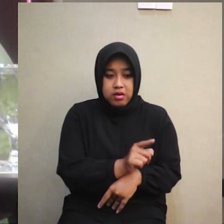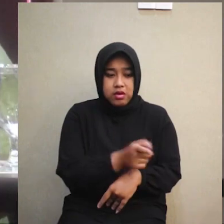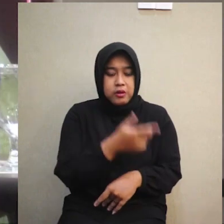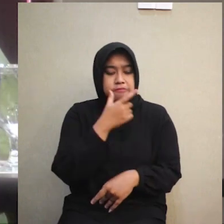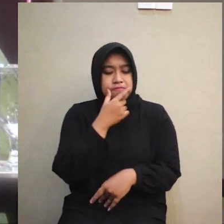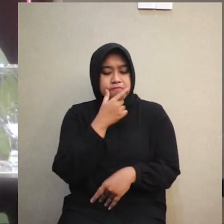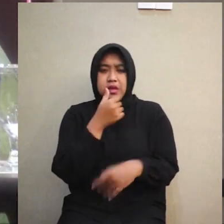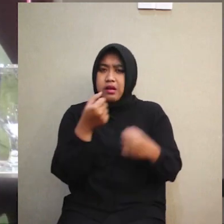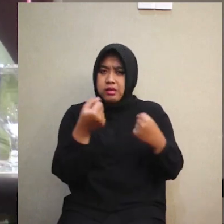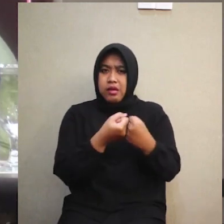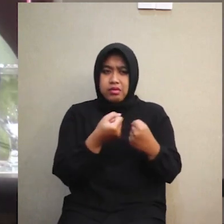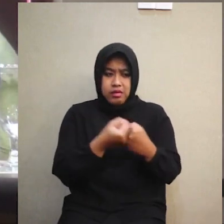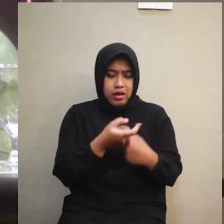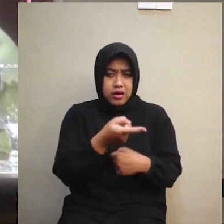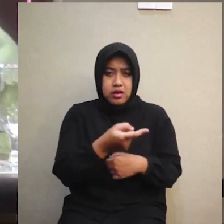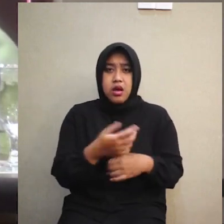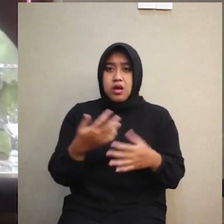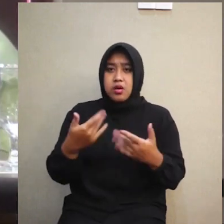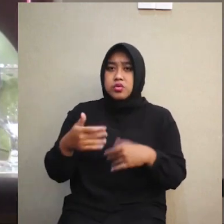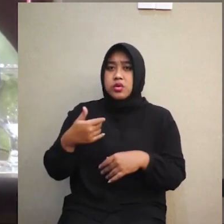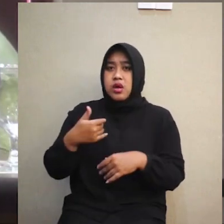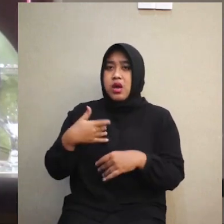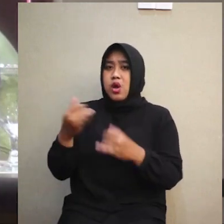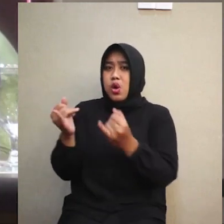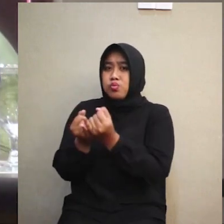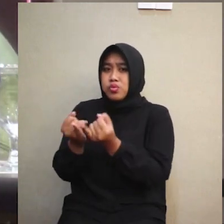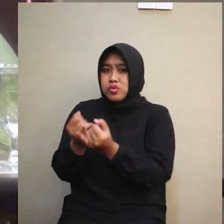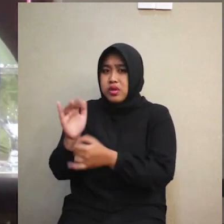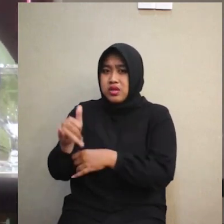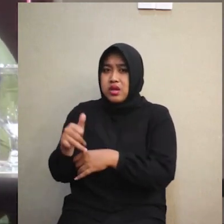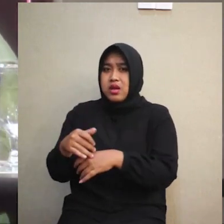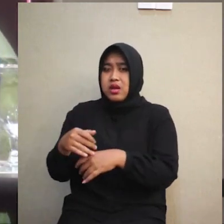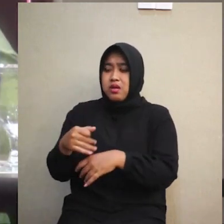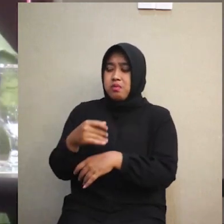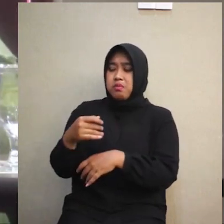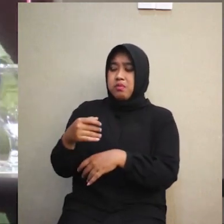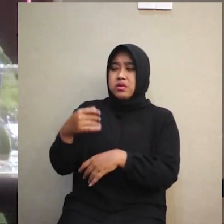ini ini tantangan nih atau sudah dalam Musuh kali ya